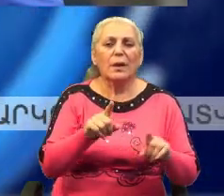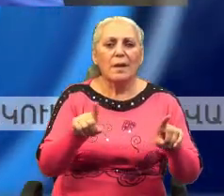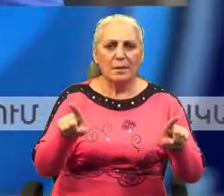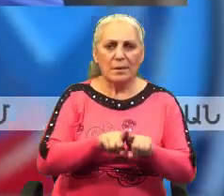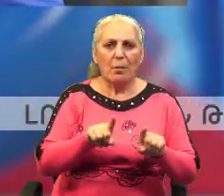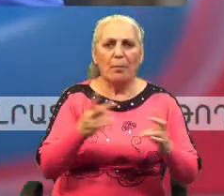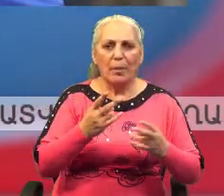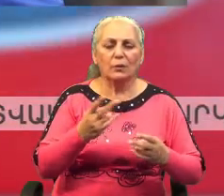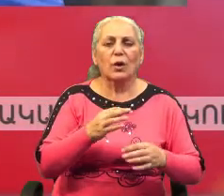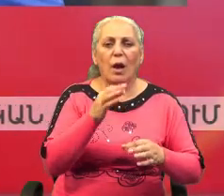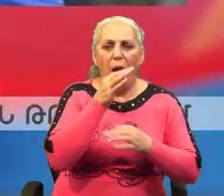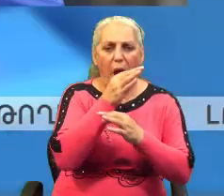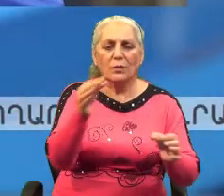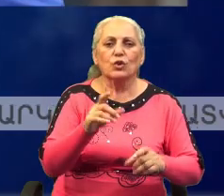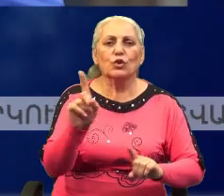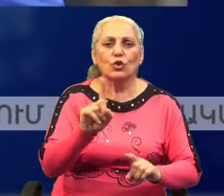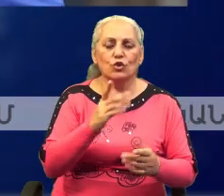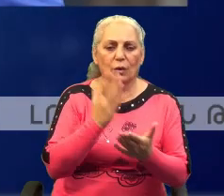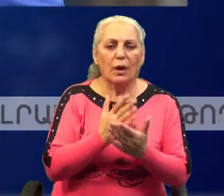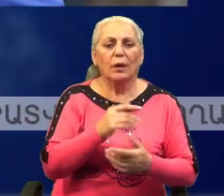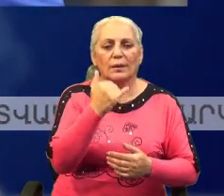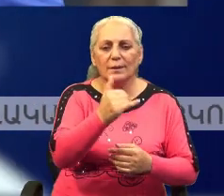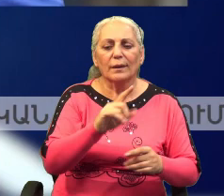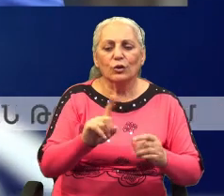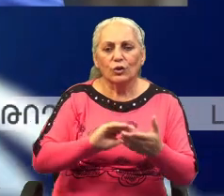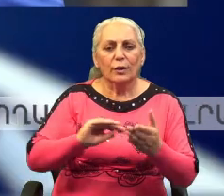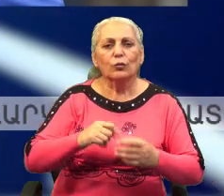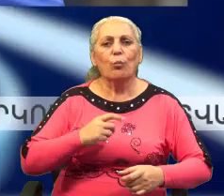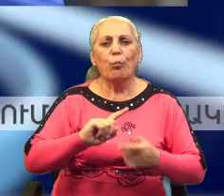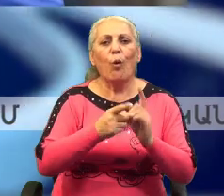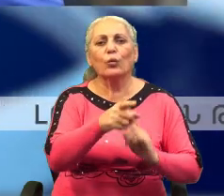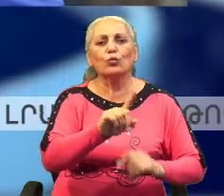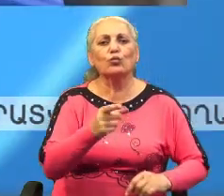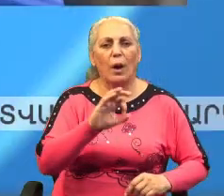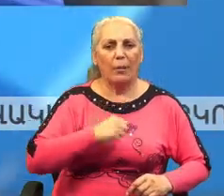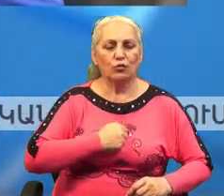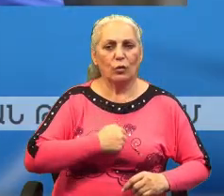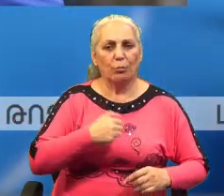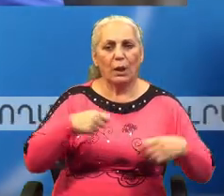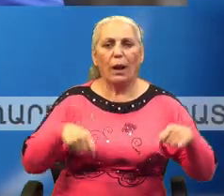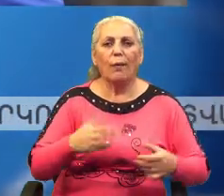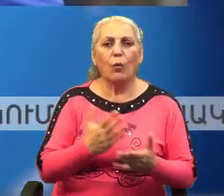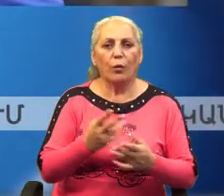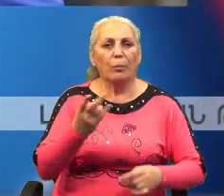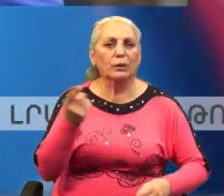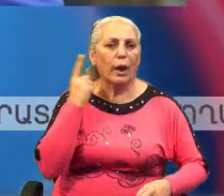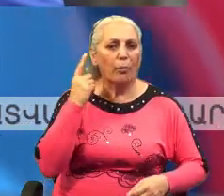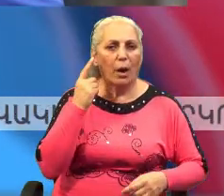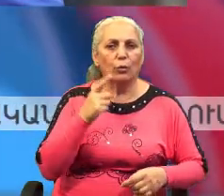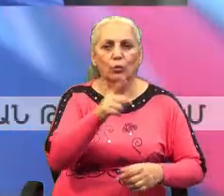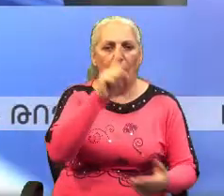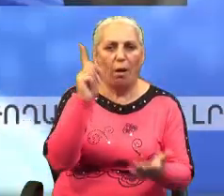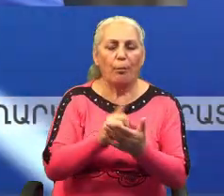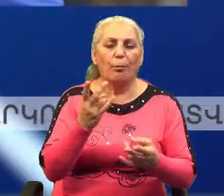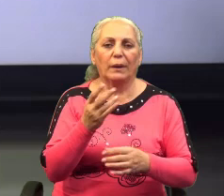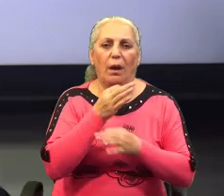հաշվետվությունը եւ ասեք, թե ինչ է տեղի ունեցել, որ ձեր երախտիկը փոխվել է զայրույթի։ Մենք իրավունք ունենք դա իմանալու, դուք պարտավորություն դա